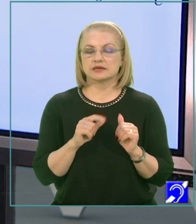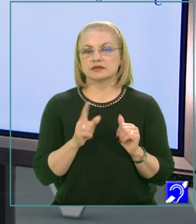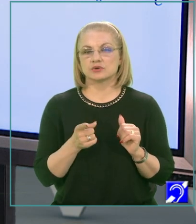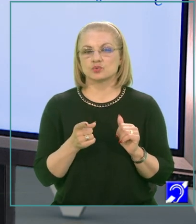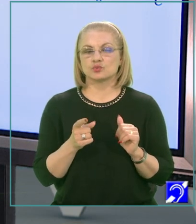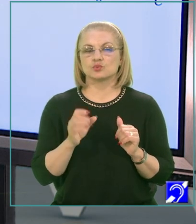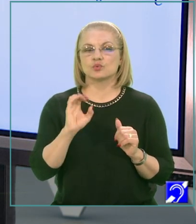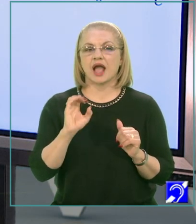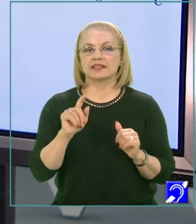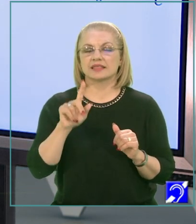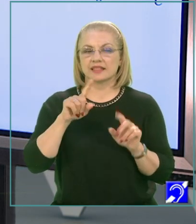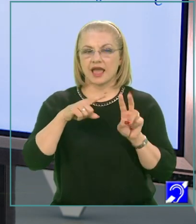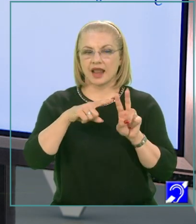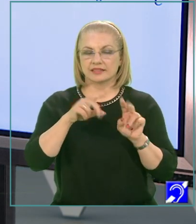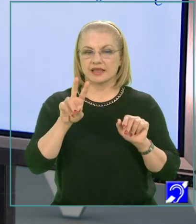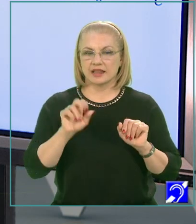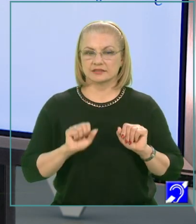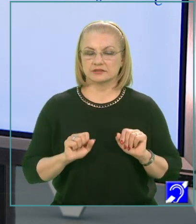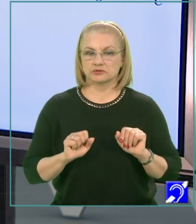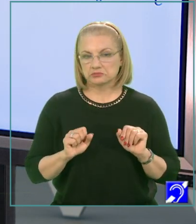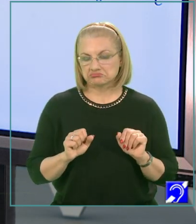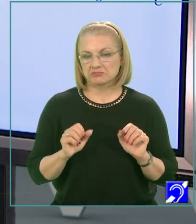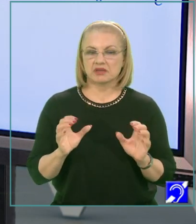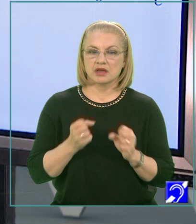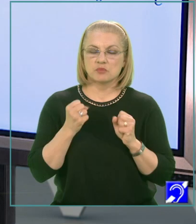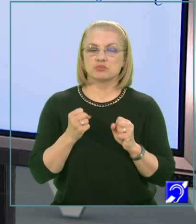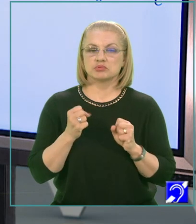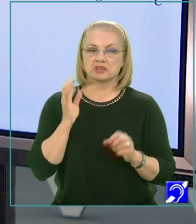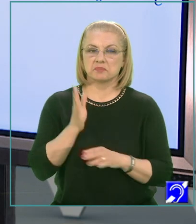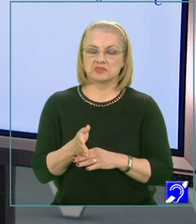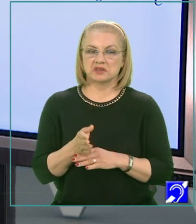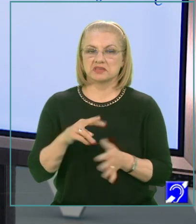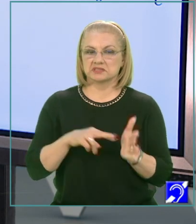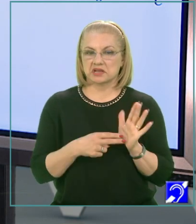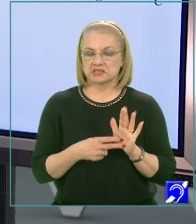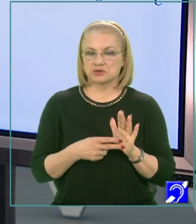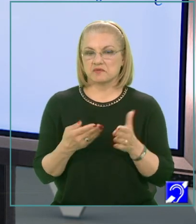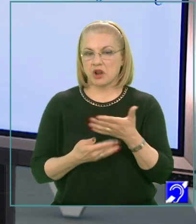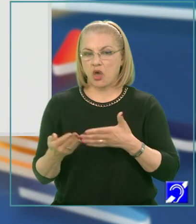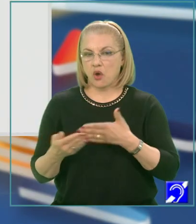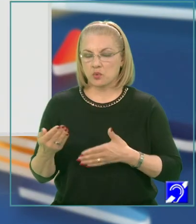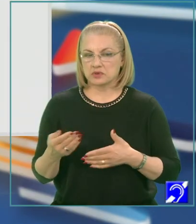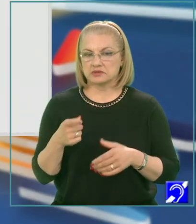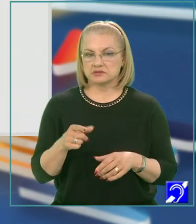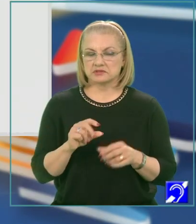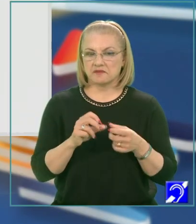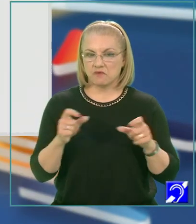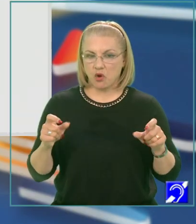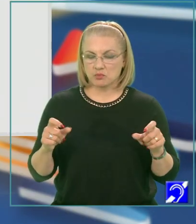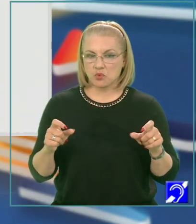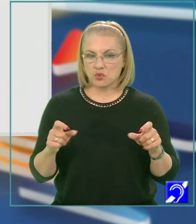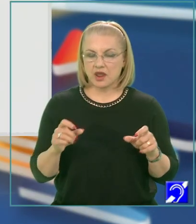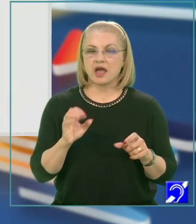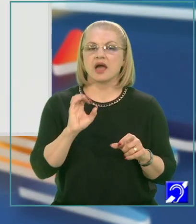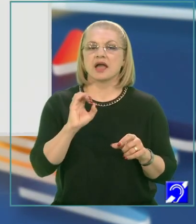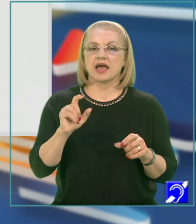cateta radical din 2. Și atunci puteam direct să rezolvăm înlocuind în această formulă cateta